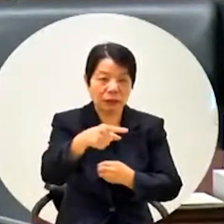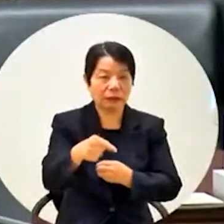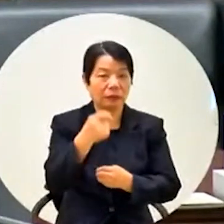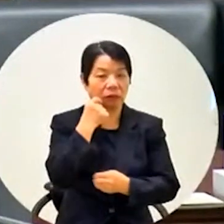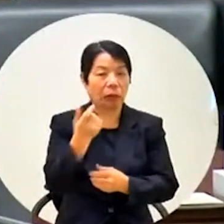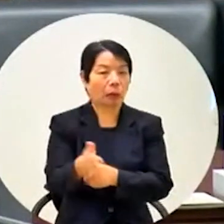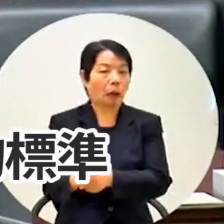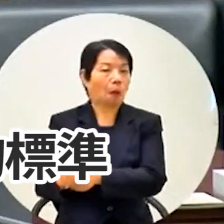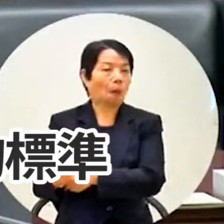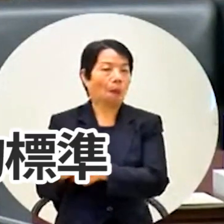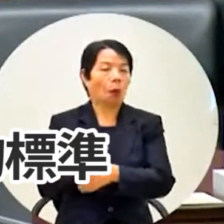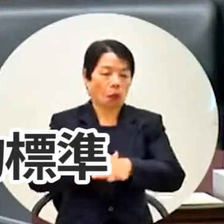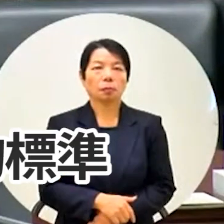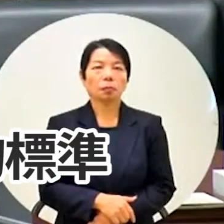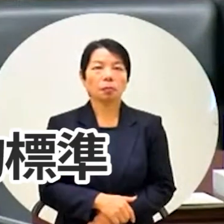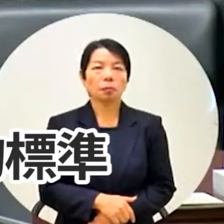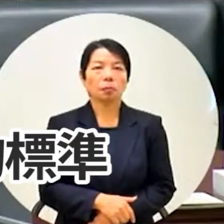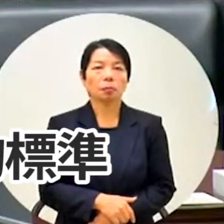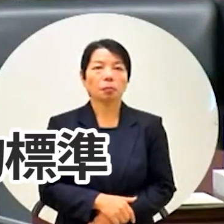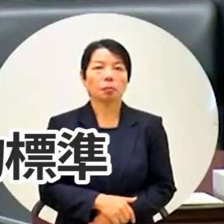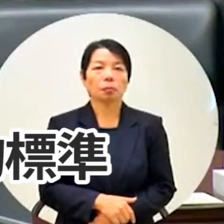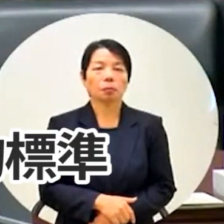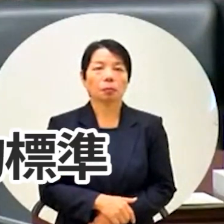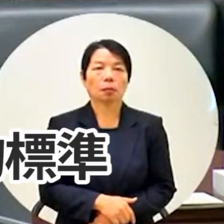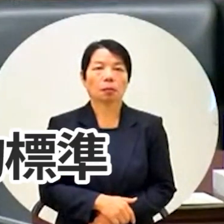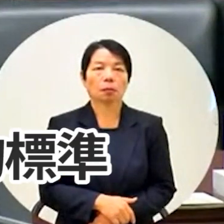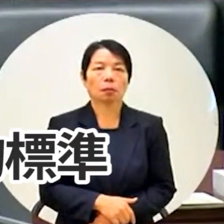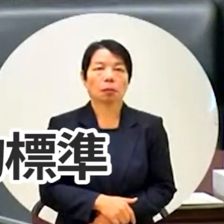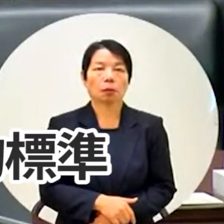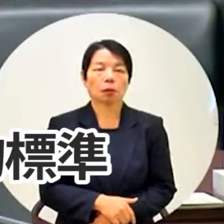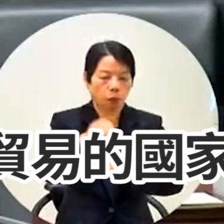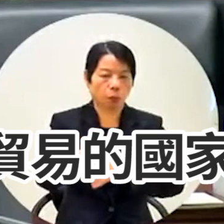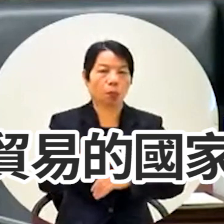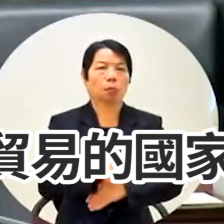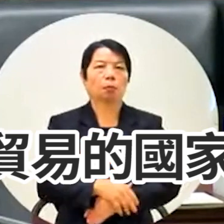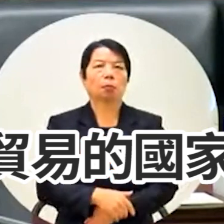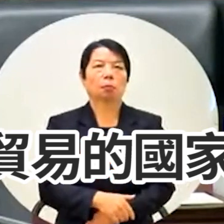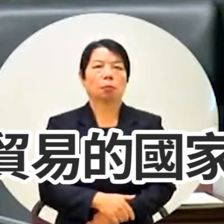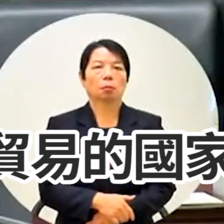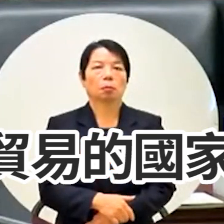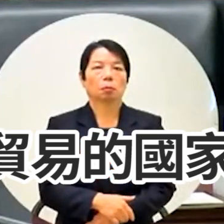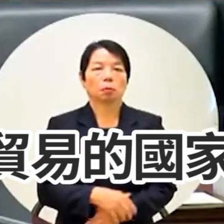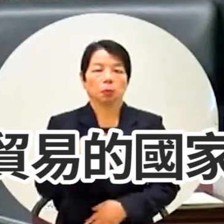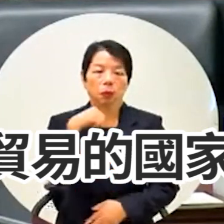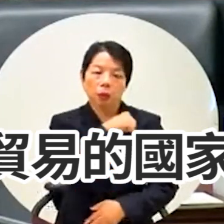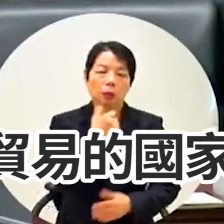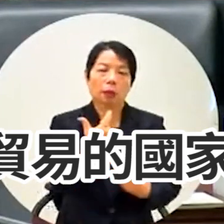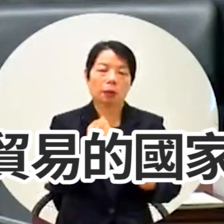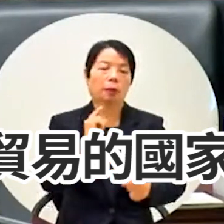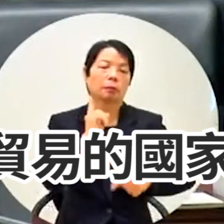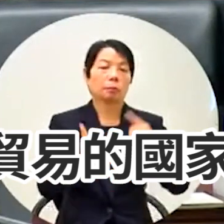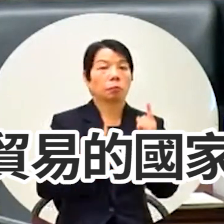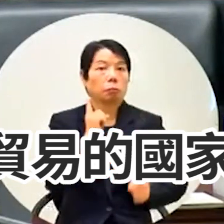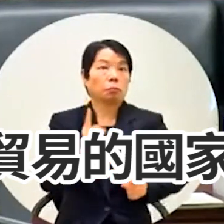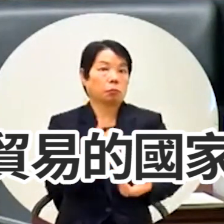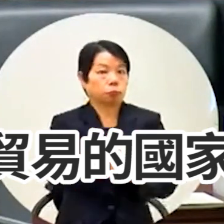哦，我们一个许可的标准，咱台湾是一个自由贸易的国